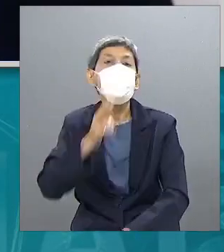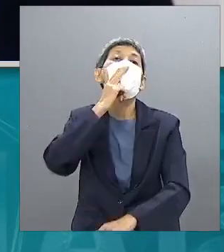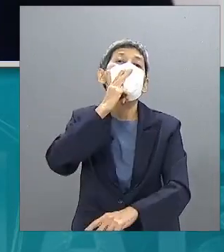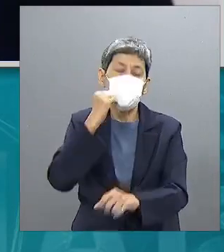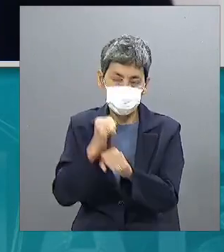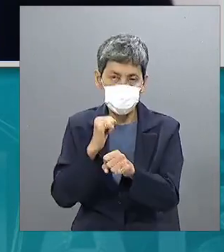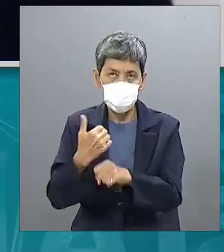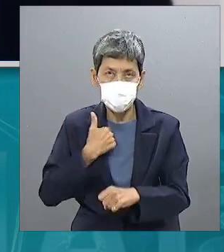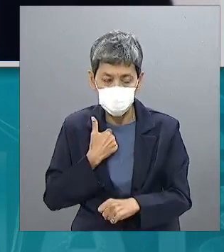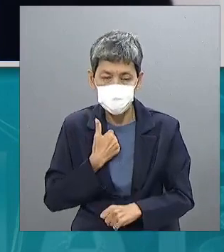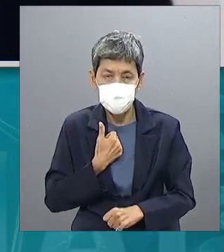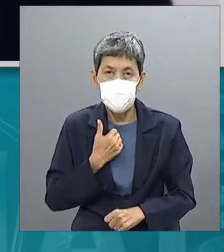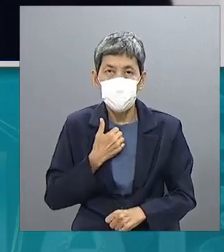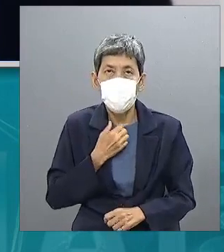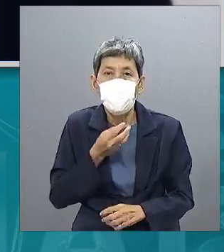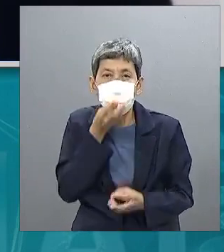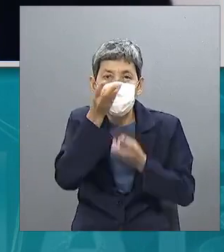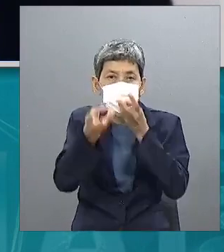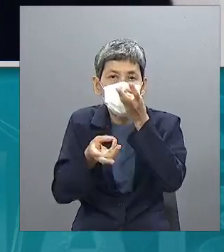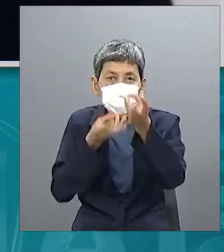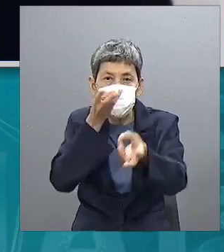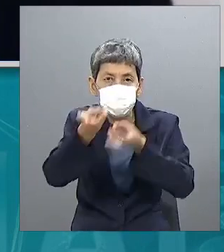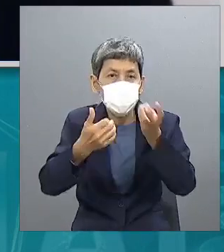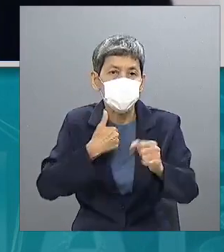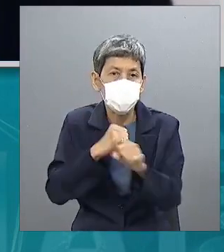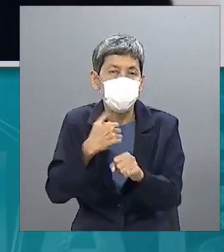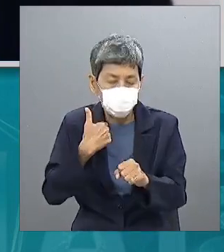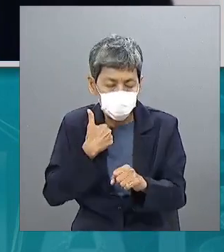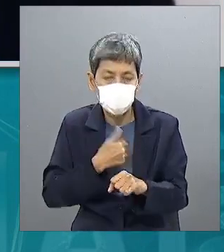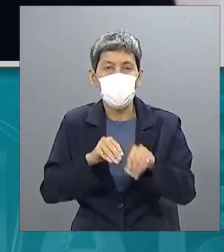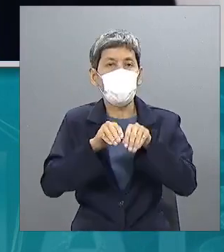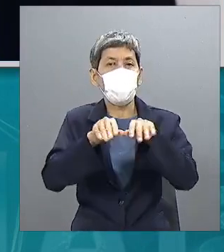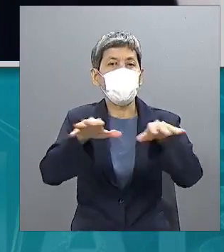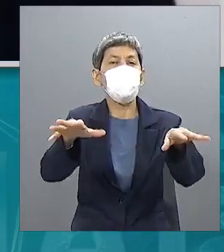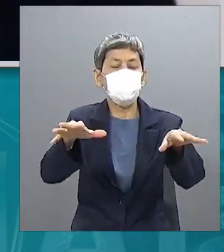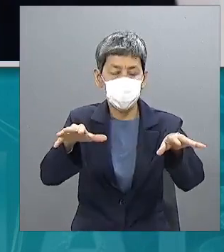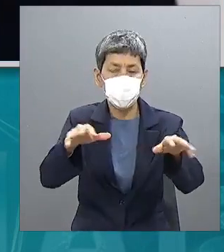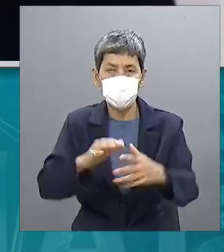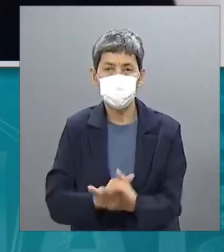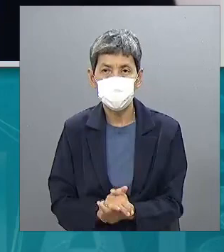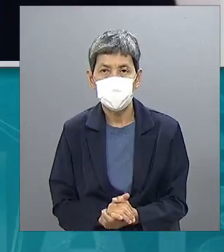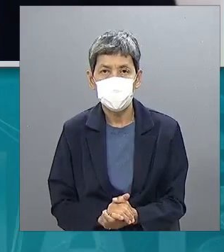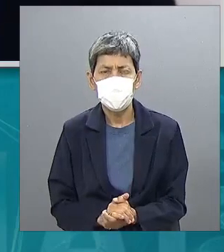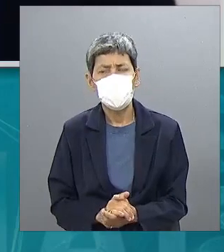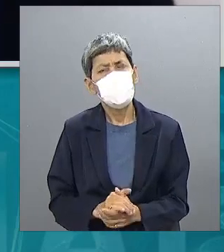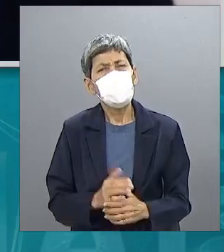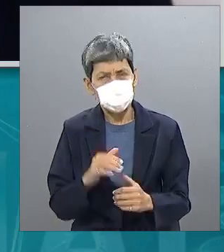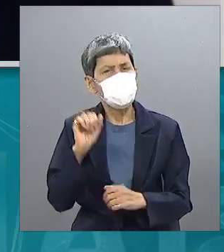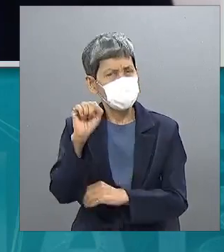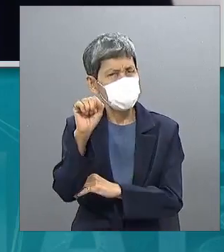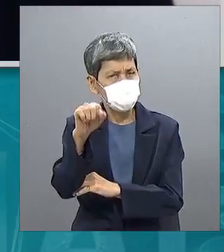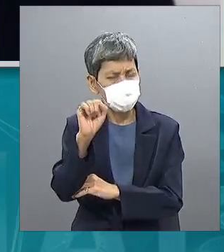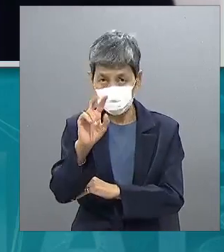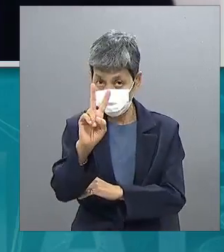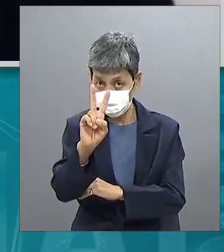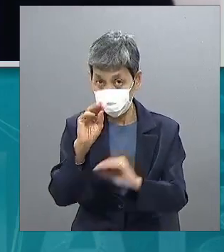ปล่อยละอองฝอยจากน้ำลายของเราแล้วก็แพร่กระจายเชื้อและอีกด้วยหากและอย่างไรเรื่องมือสองด้วยนะครับเนี่ย